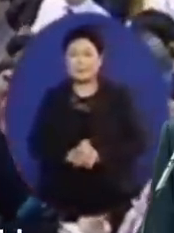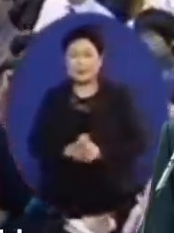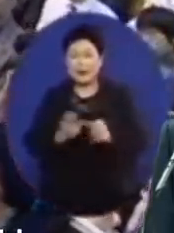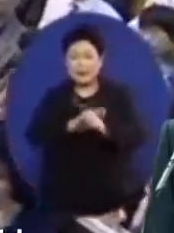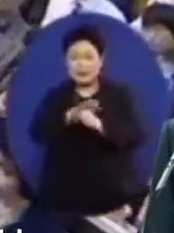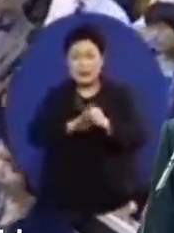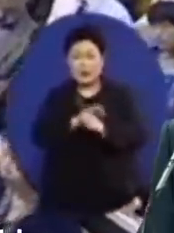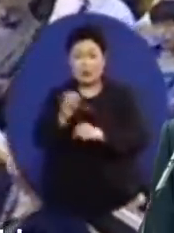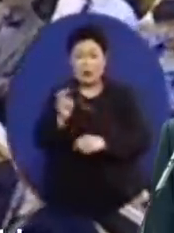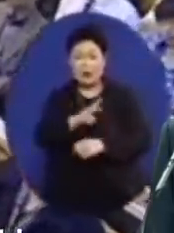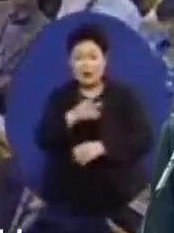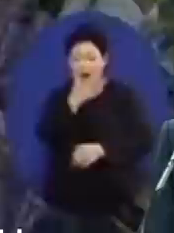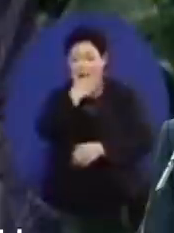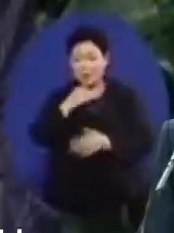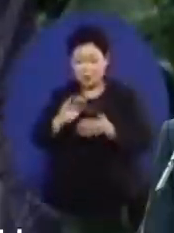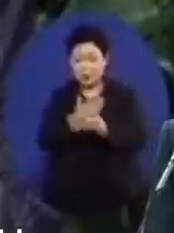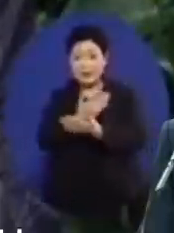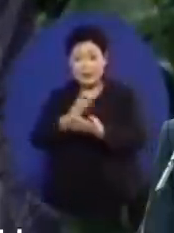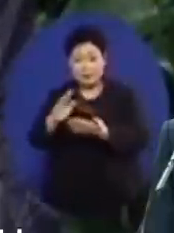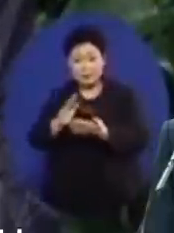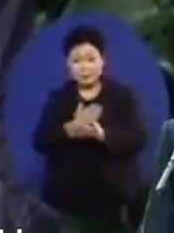사랑과 행복 나누기